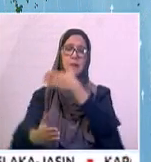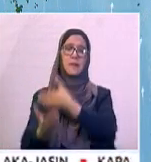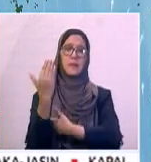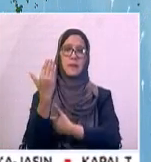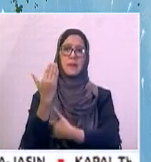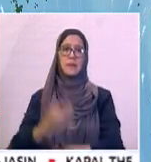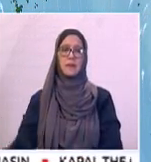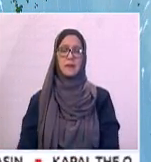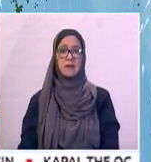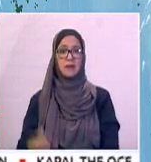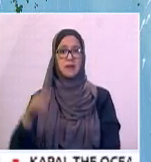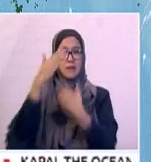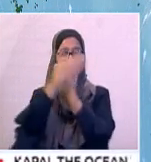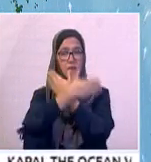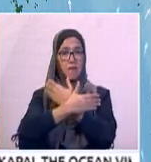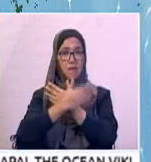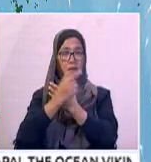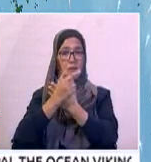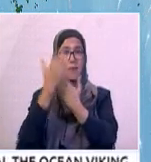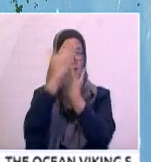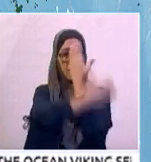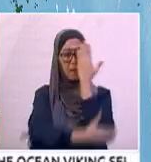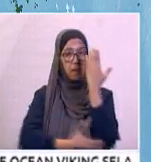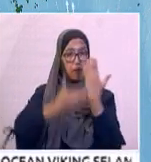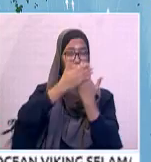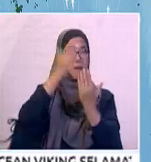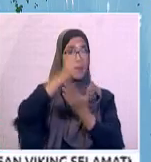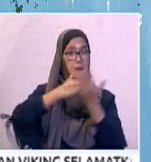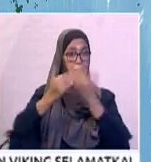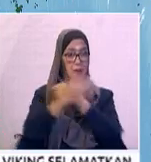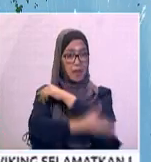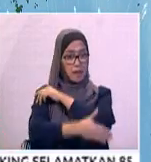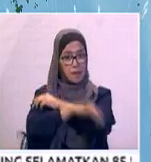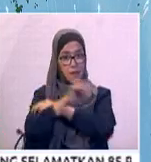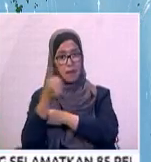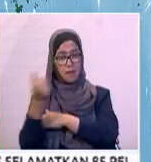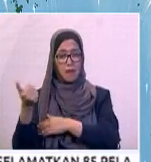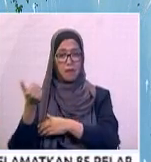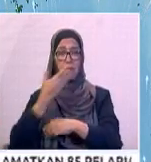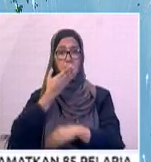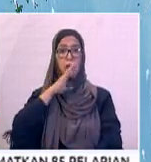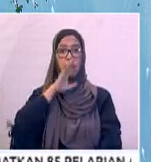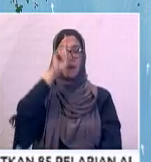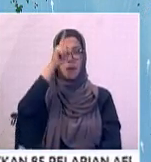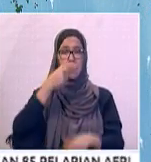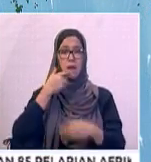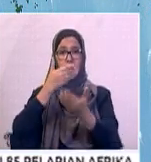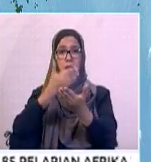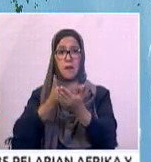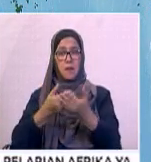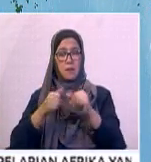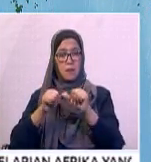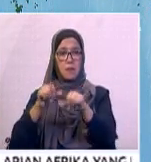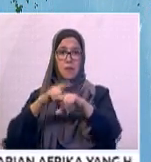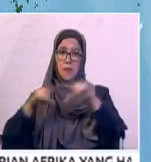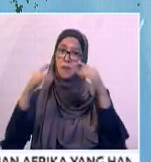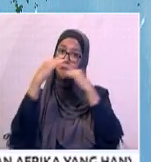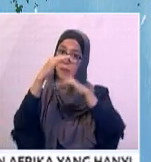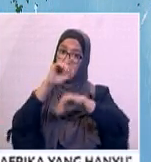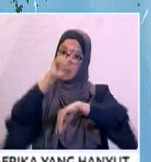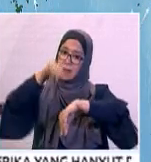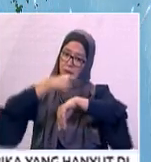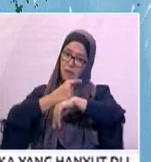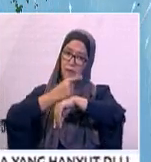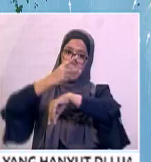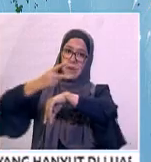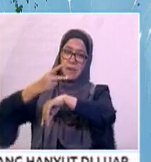Di negeri-negeri lain di Semenanjung buat masa ini alhamdulillah dalam keadaan baik. Namun dalam tempoh 1 hingga 2 jam lagi di selatan